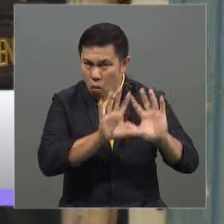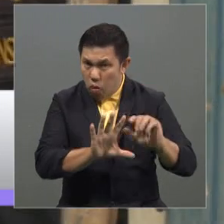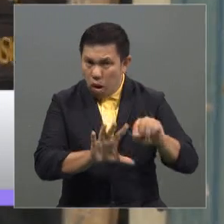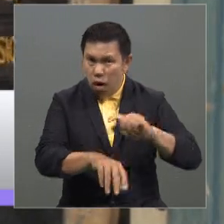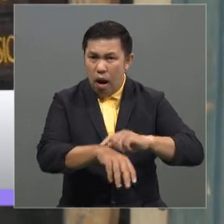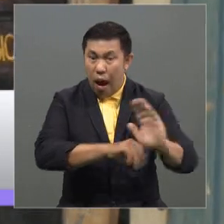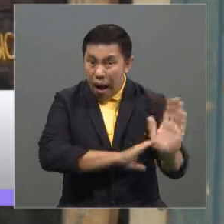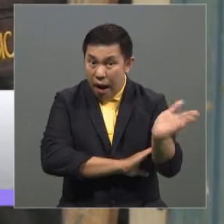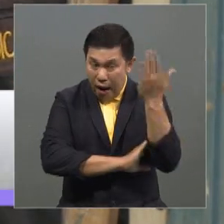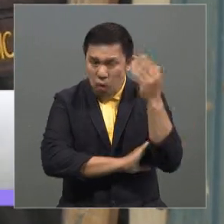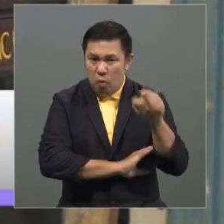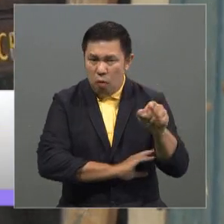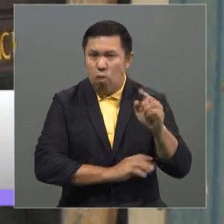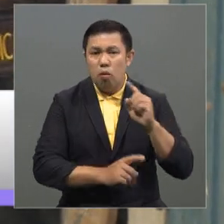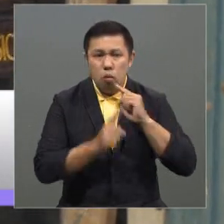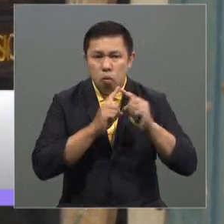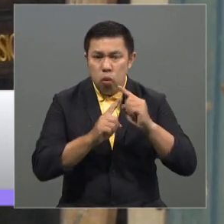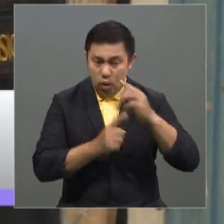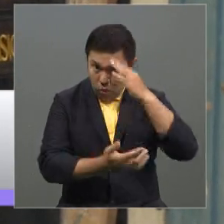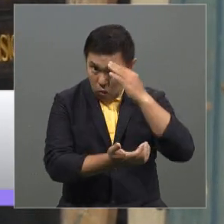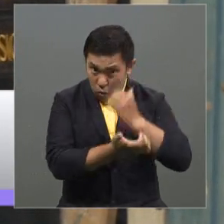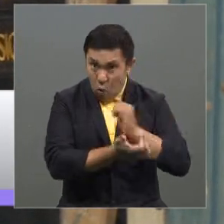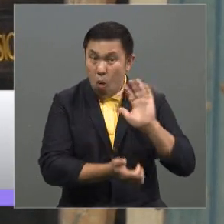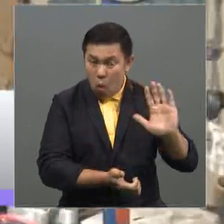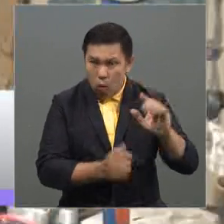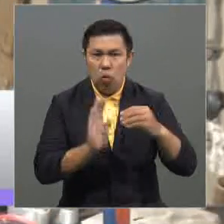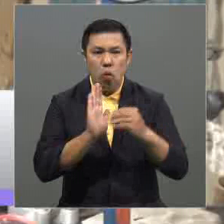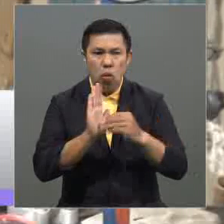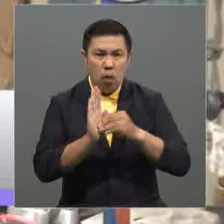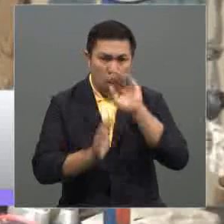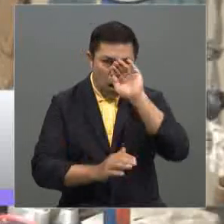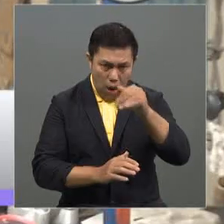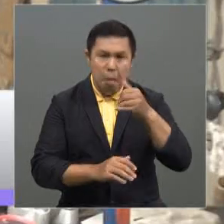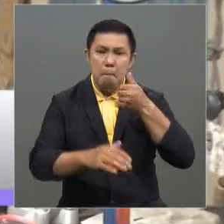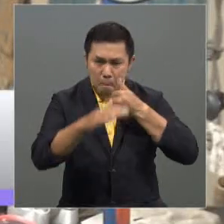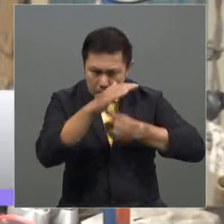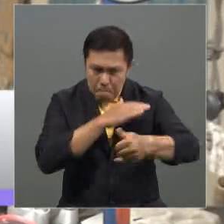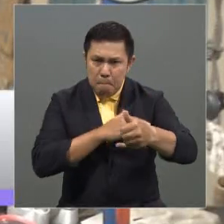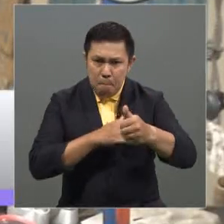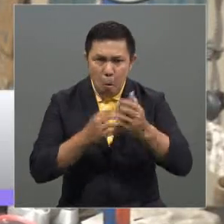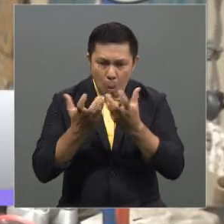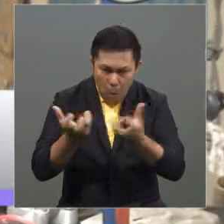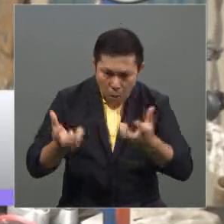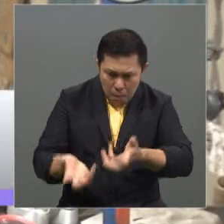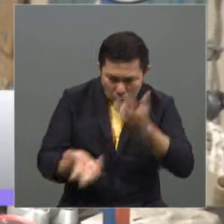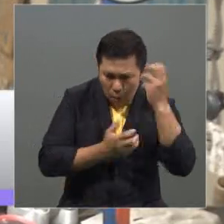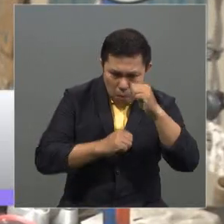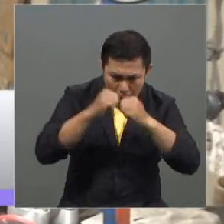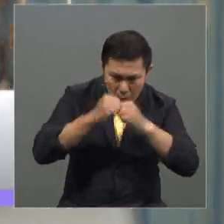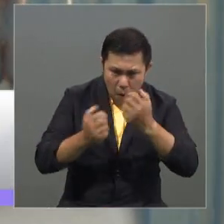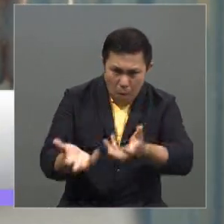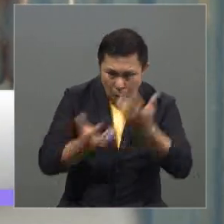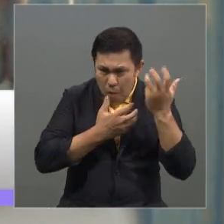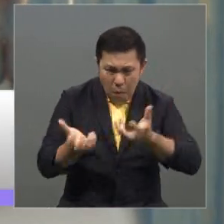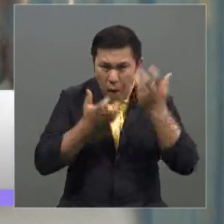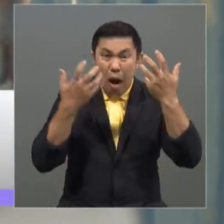ตั้งแต่ช่วงสายๆและได้รับการประสานมาจากตำรวจท้องที่รวมถึงกรุงเทพว่าสามารถเข้าไปรื้อถอนซากปรักหักพังได้แล้ว